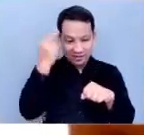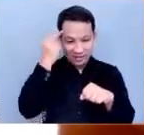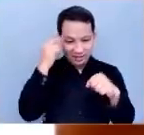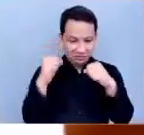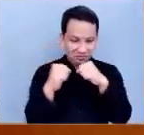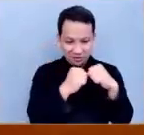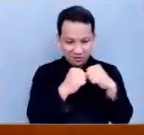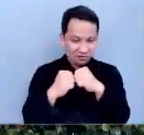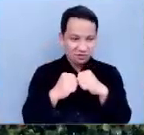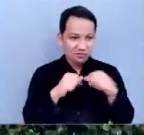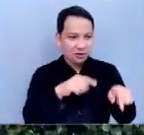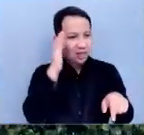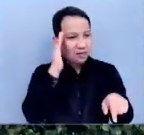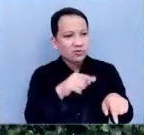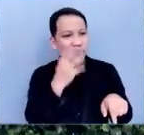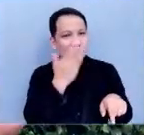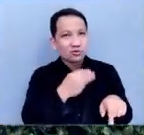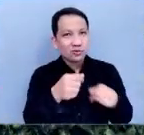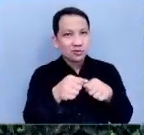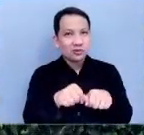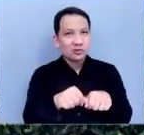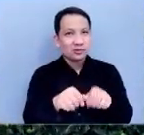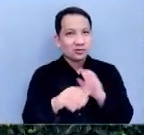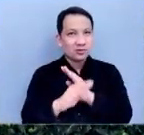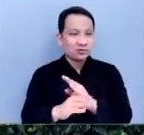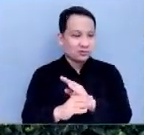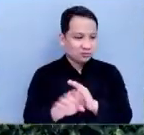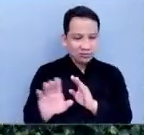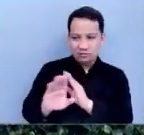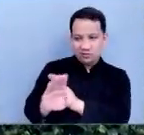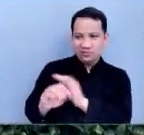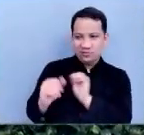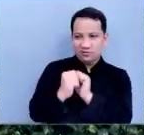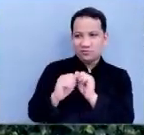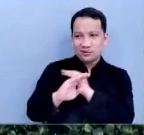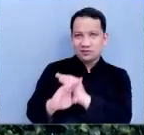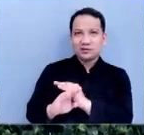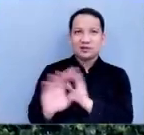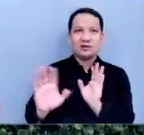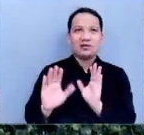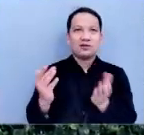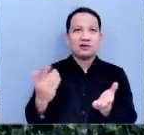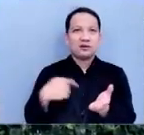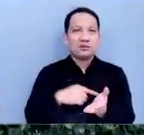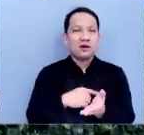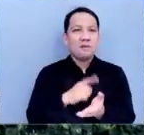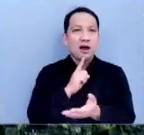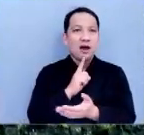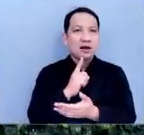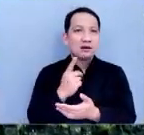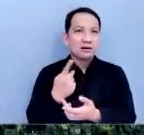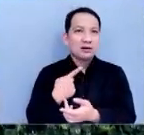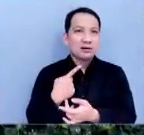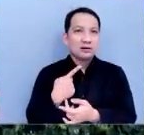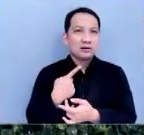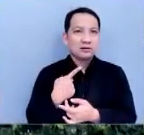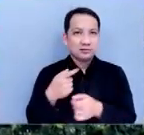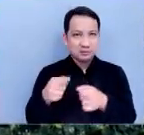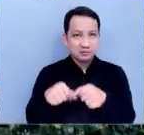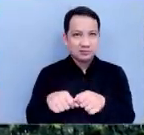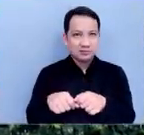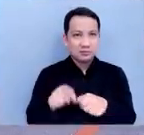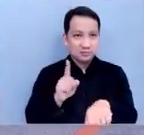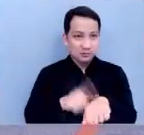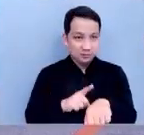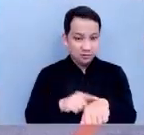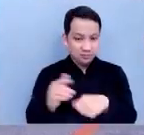mo naman yung mga may kuto. Eh. So, iwasan mo muna yung tao na may kuto para hindi ka magkaroon ng, ng kuto. May panahon ba yan